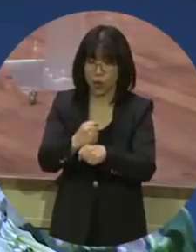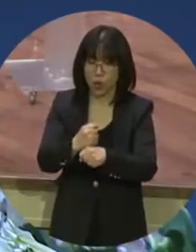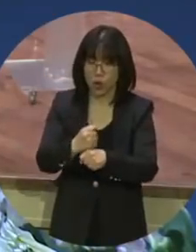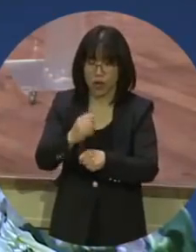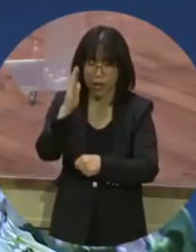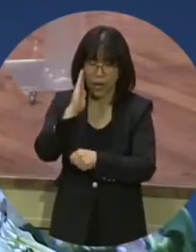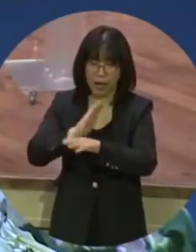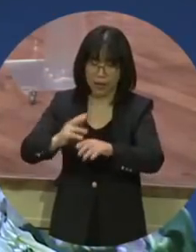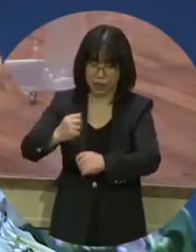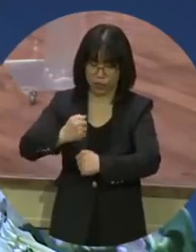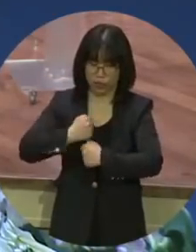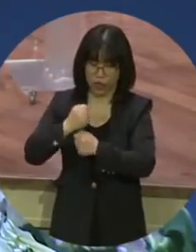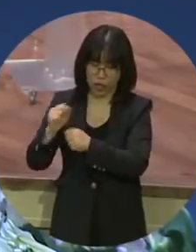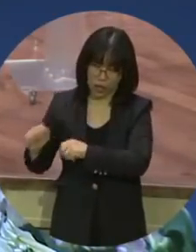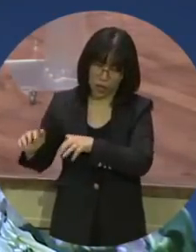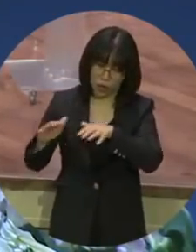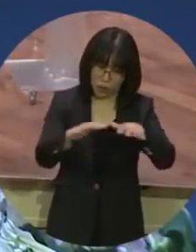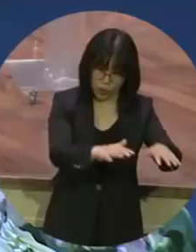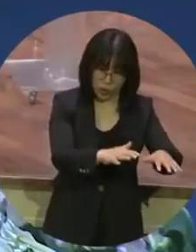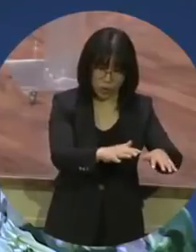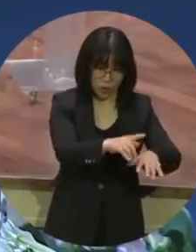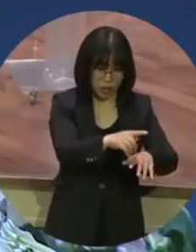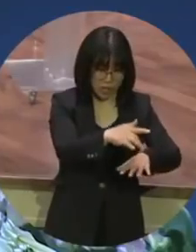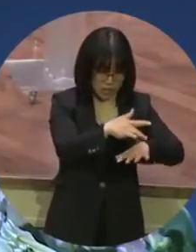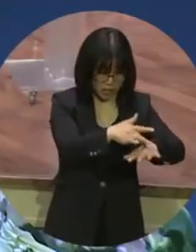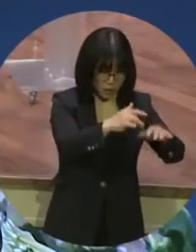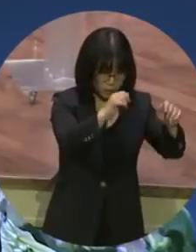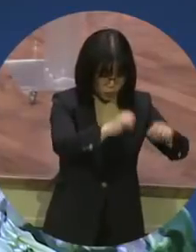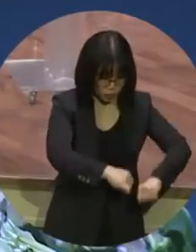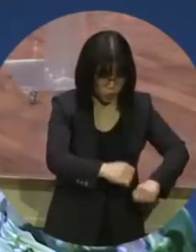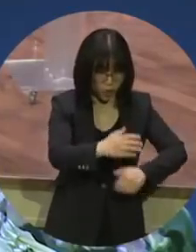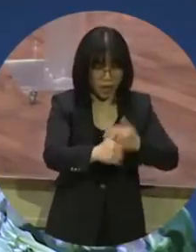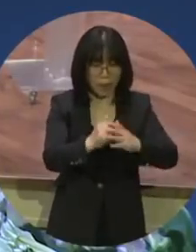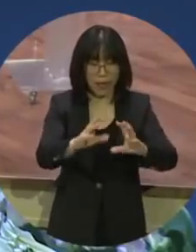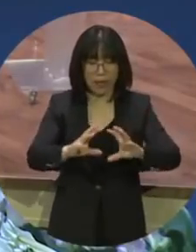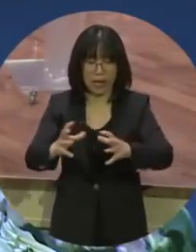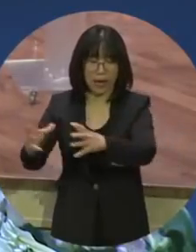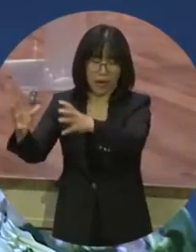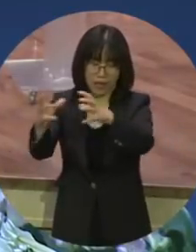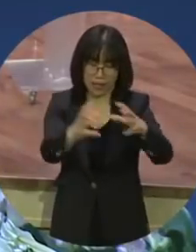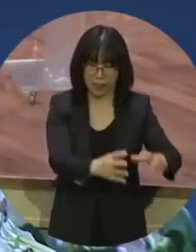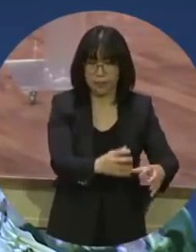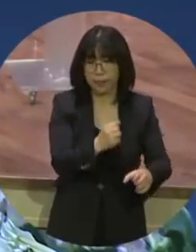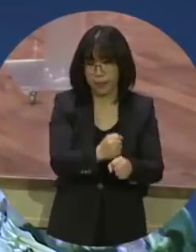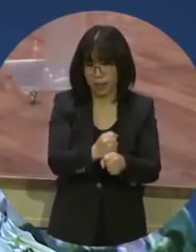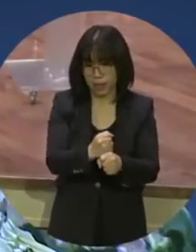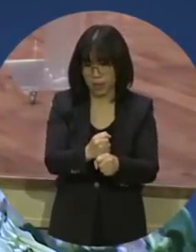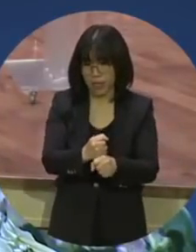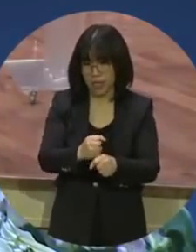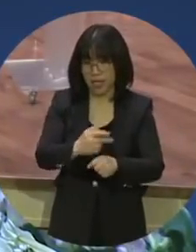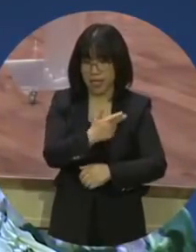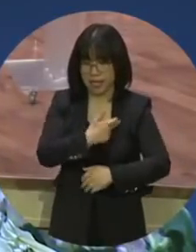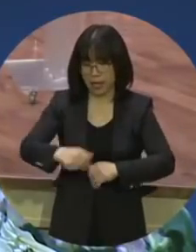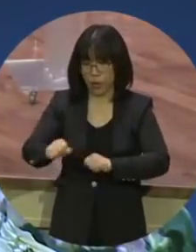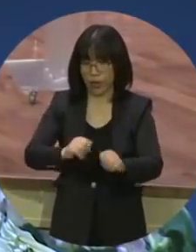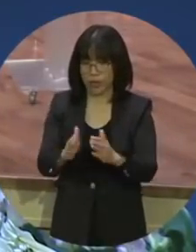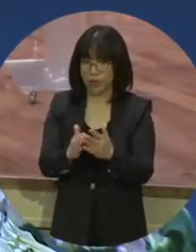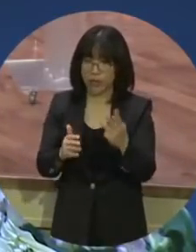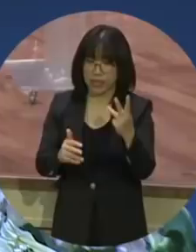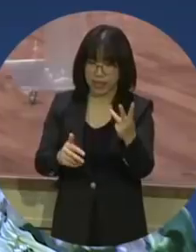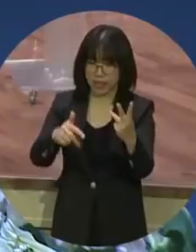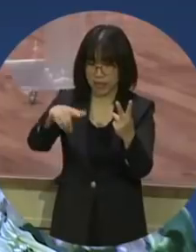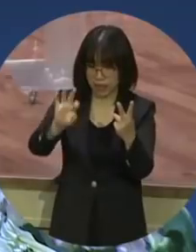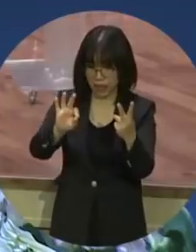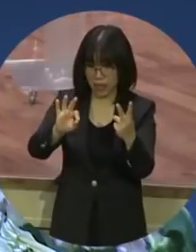동원되어지고 모든 흑암의 권세가 무너지고 하나님의 나라가 임하는 사도행전 2장의 응답의 역사가